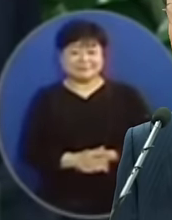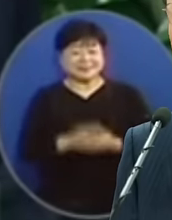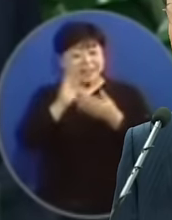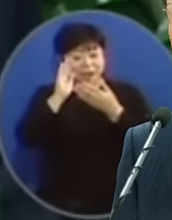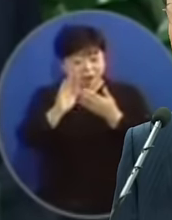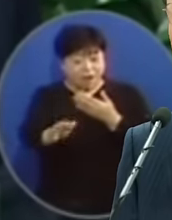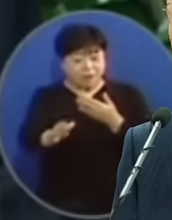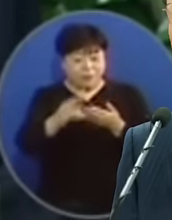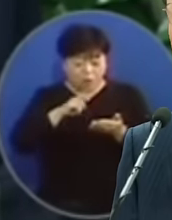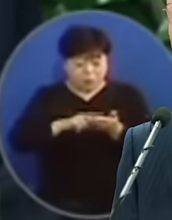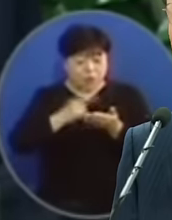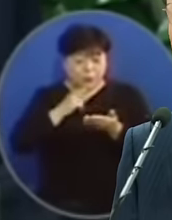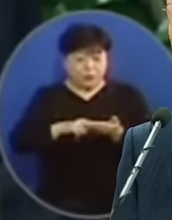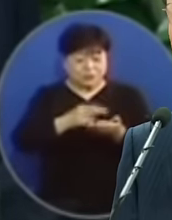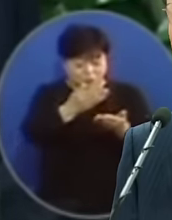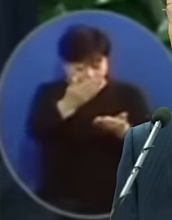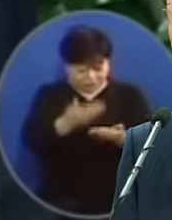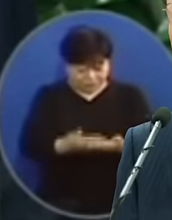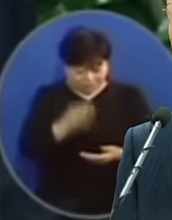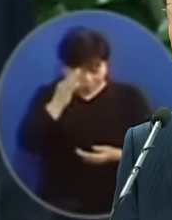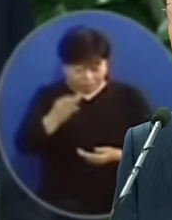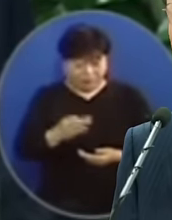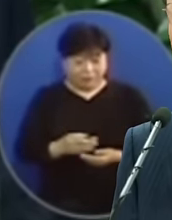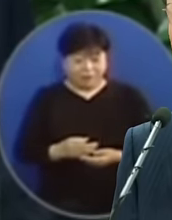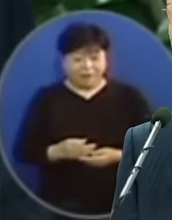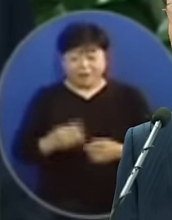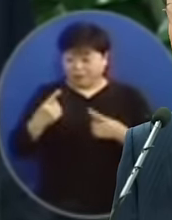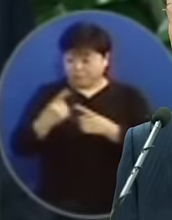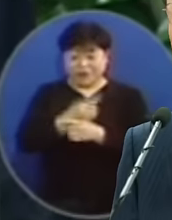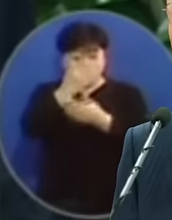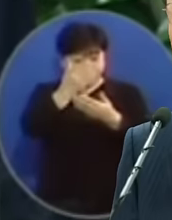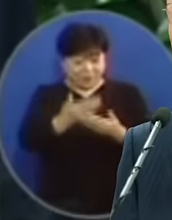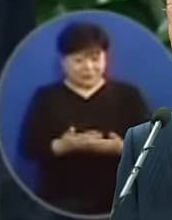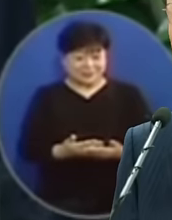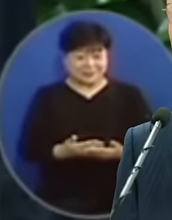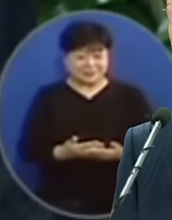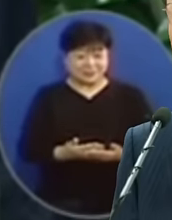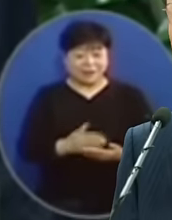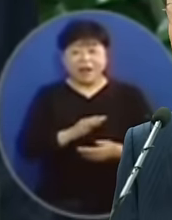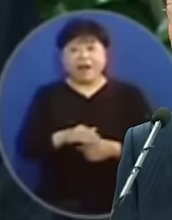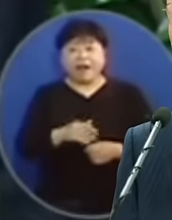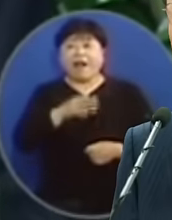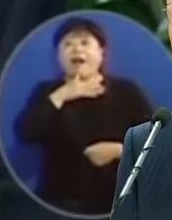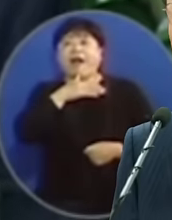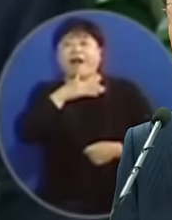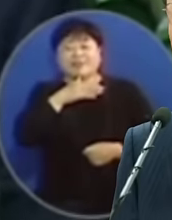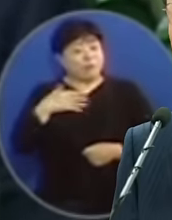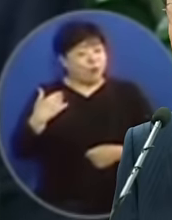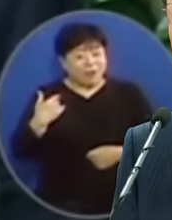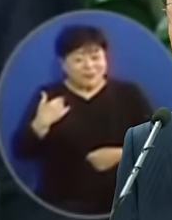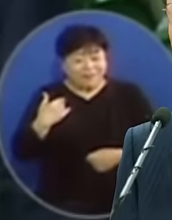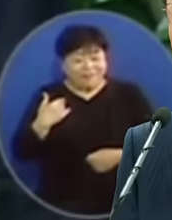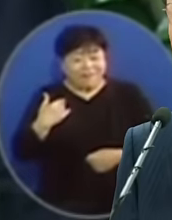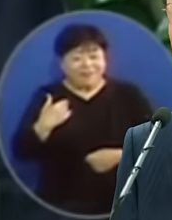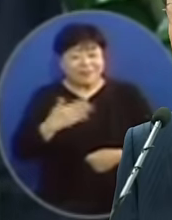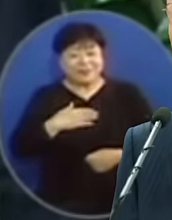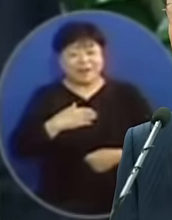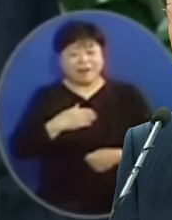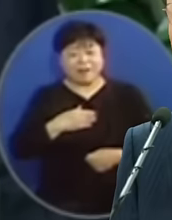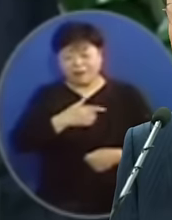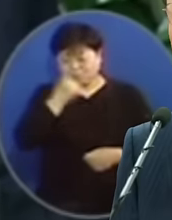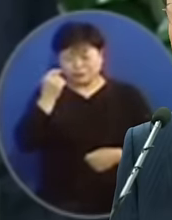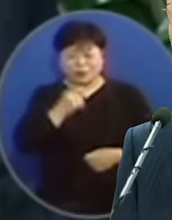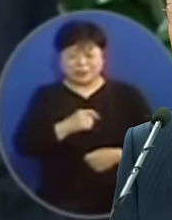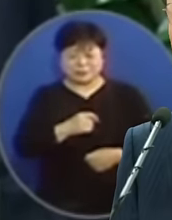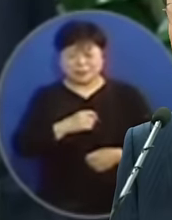다음 편지가 왔는데 완전히 다른 사람이 됐어요. 나는 그런 하나님인 줄 몰랐다. 나같이 못난 놈은 하나님이